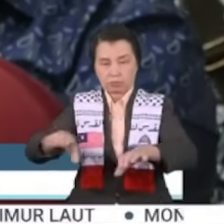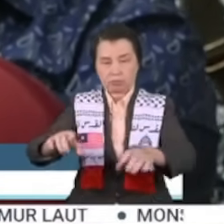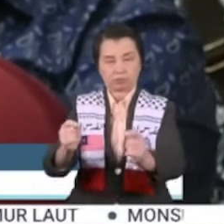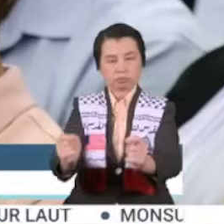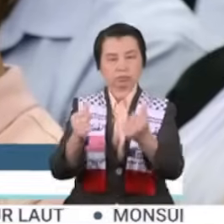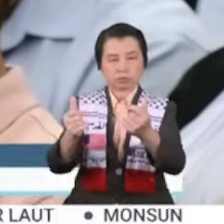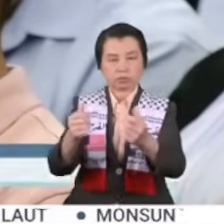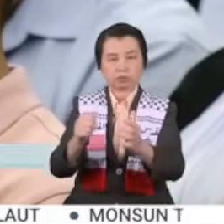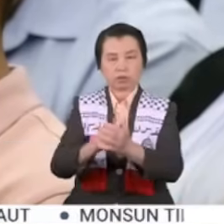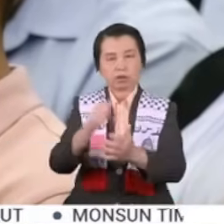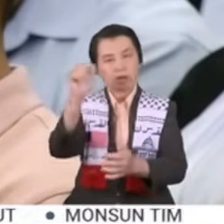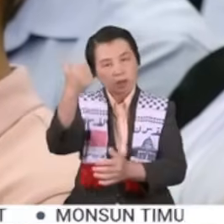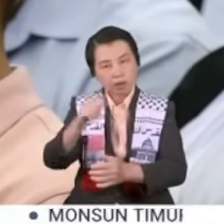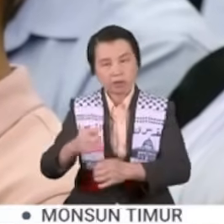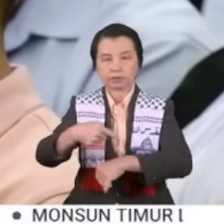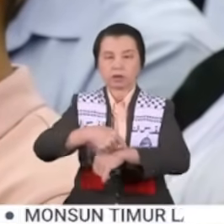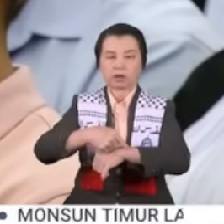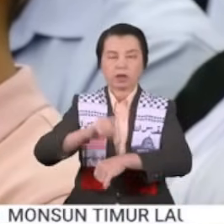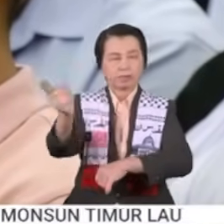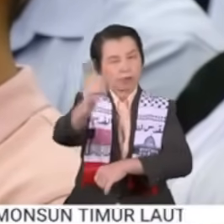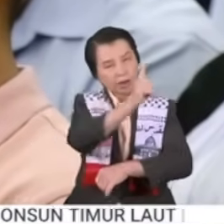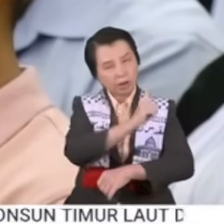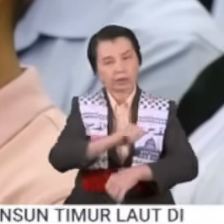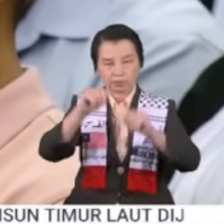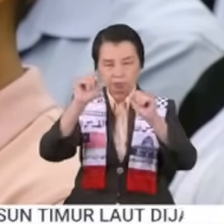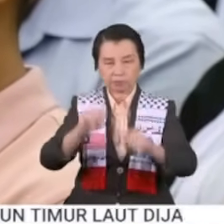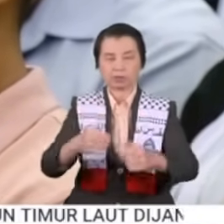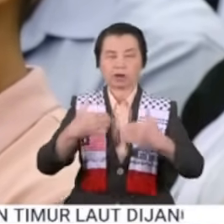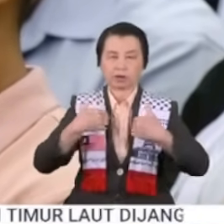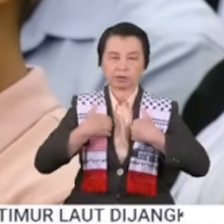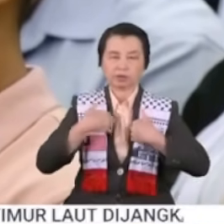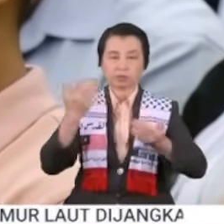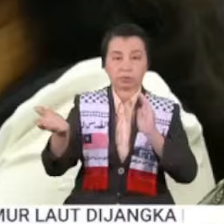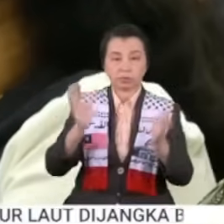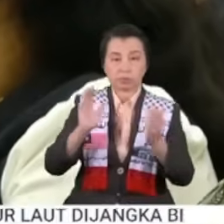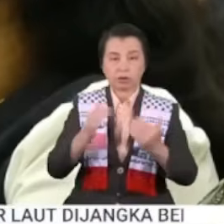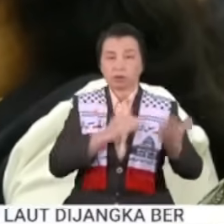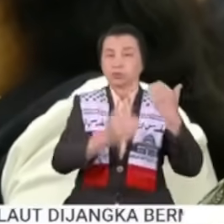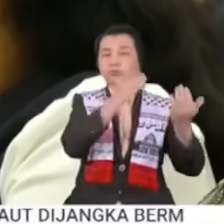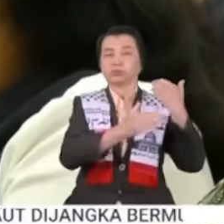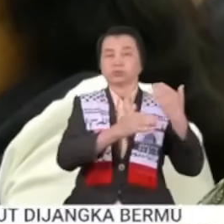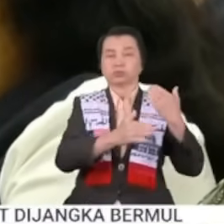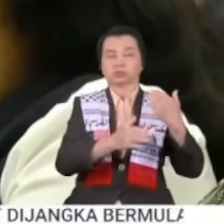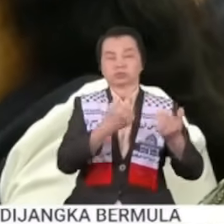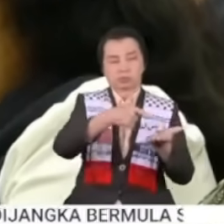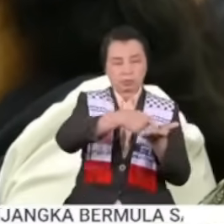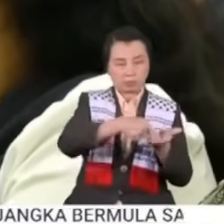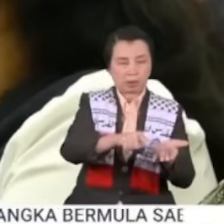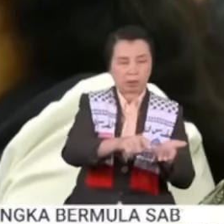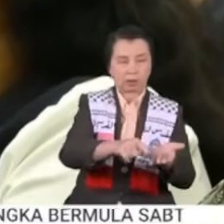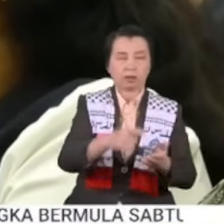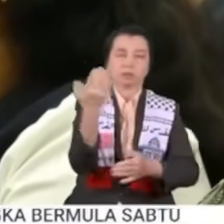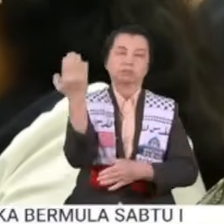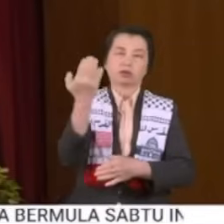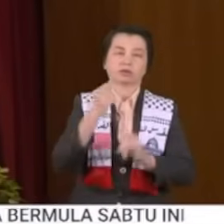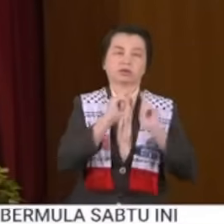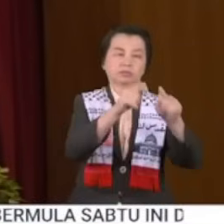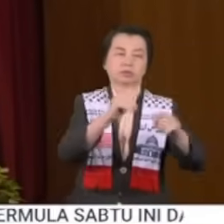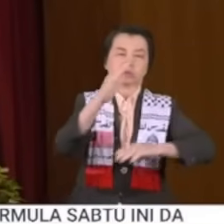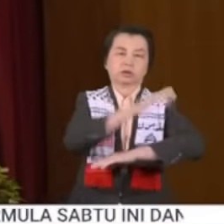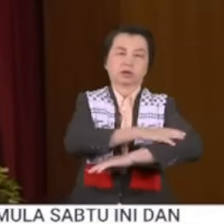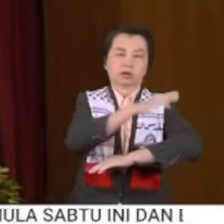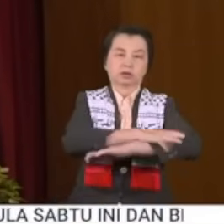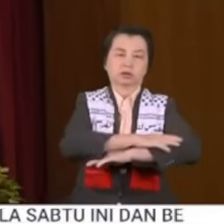serta-merta pada bila-bila masa dan di mana jua pemohon lesen berada berbanding kaedah terdahulu iaitu bayaran secara manual di kaunter